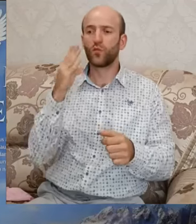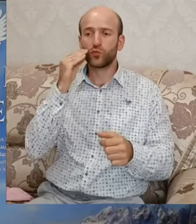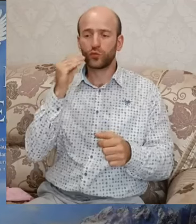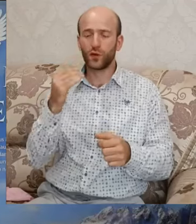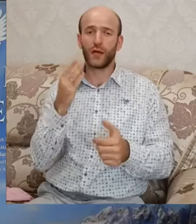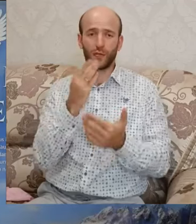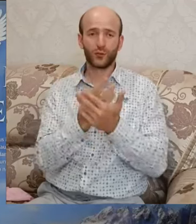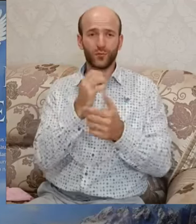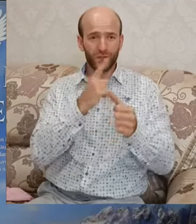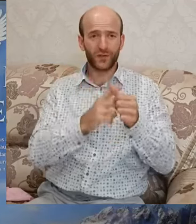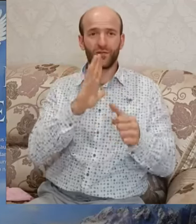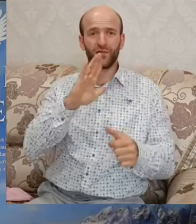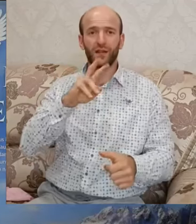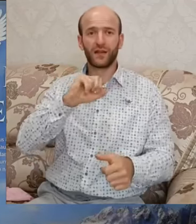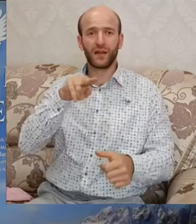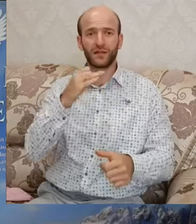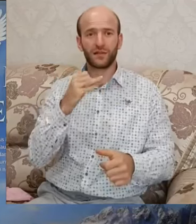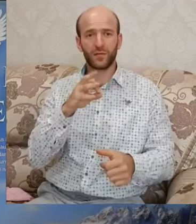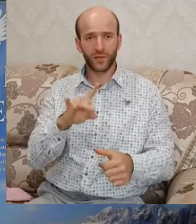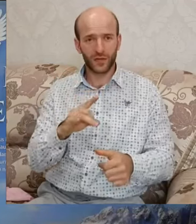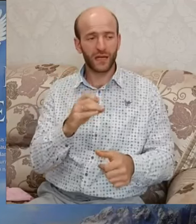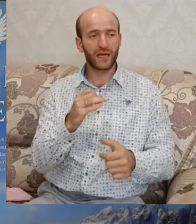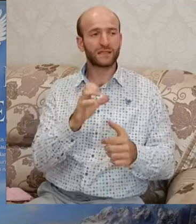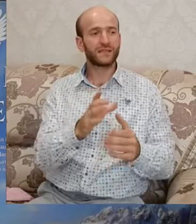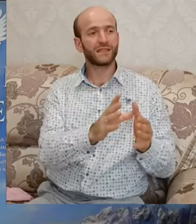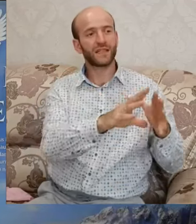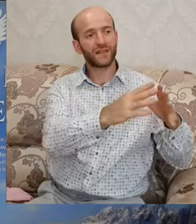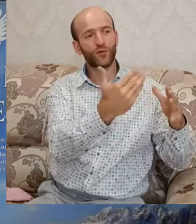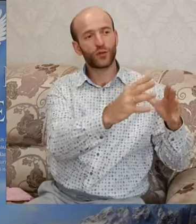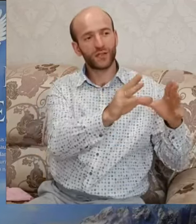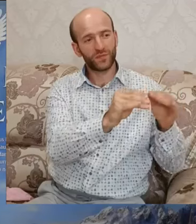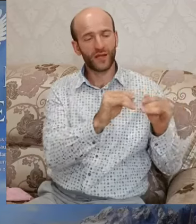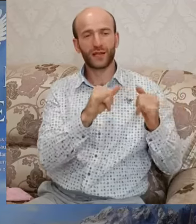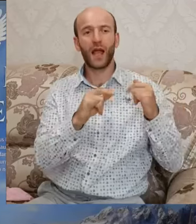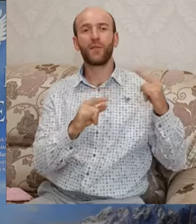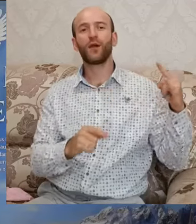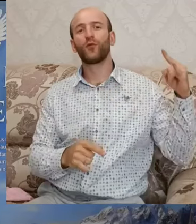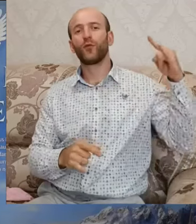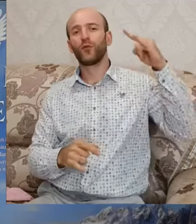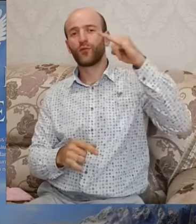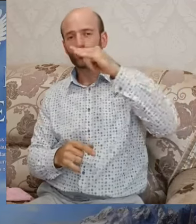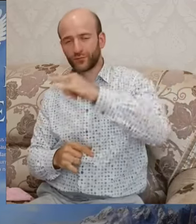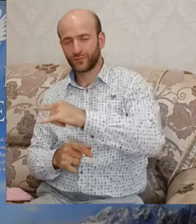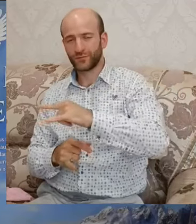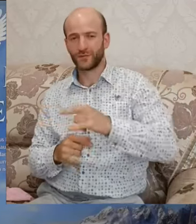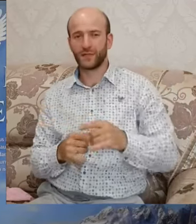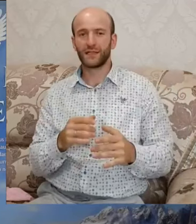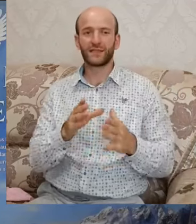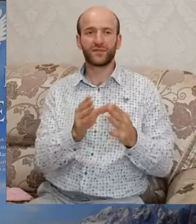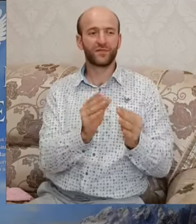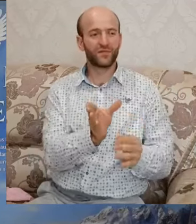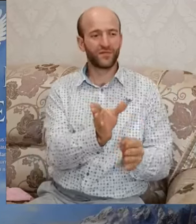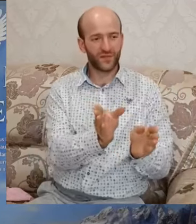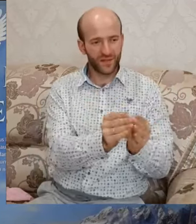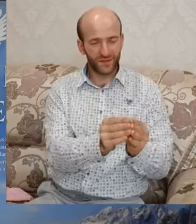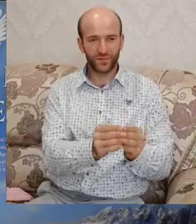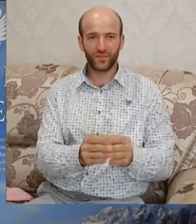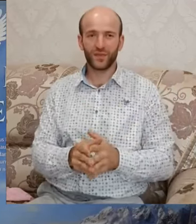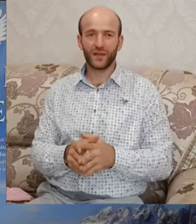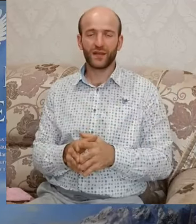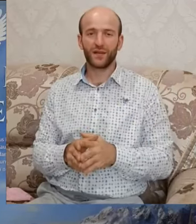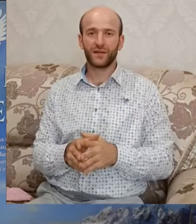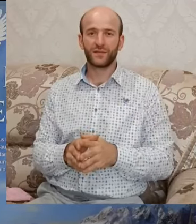семьей. Ačiū Viešpačiui. Taigi, man atleiskit, aš ne visus pažįstu. Так, извините